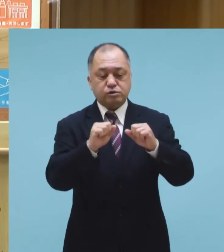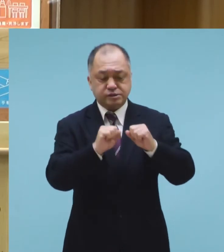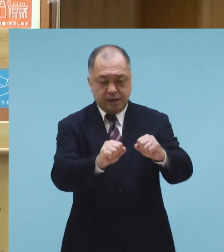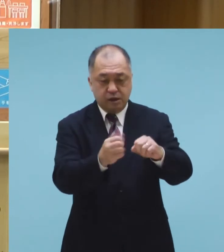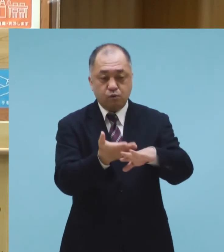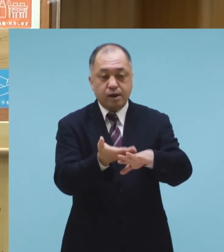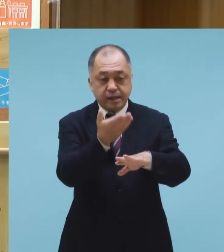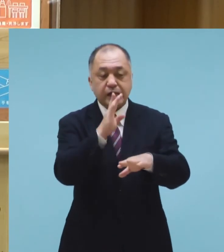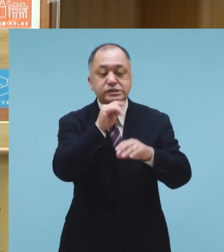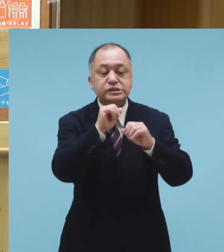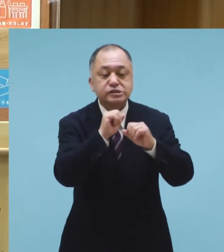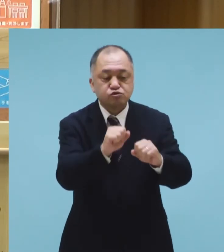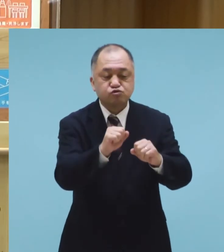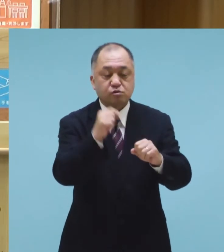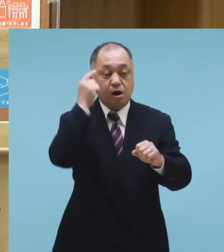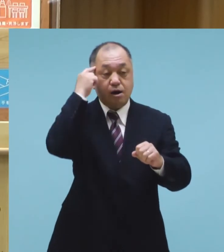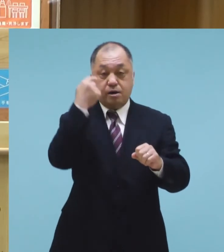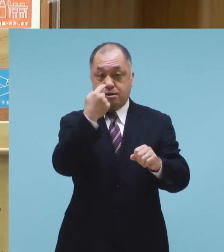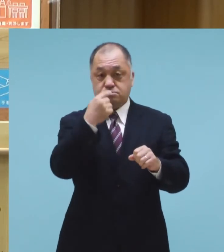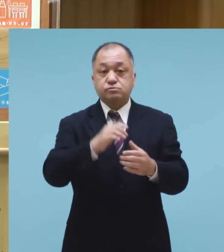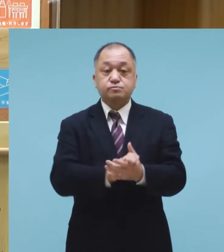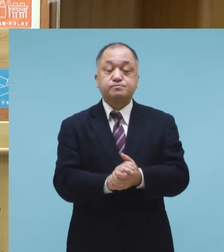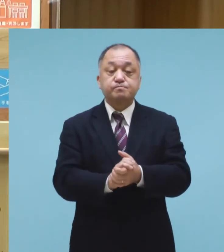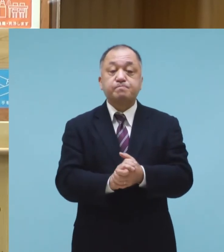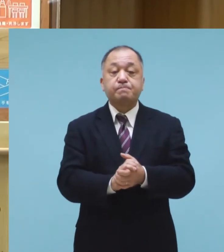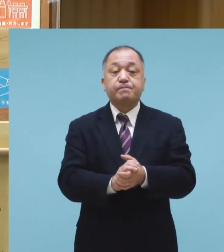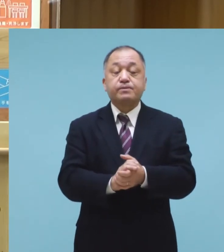という話なんだと思ってます。 わかりました。